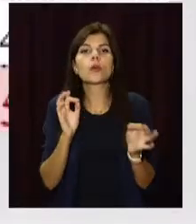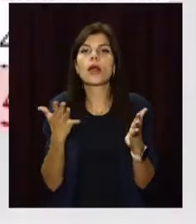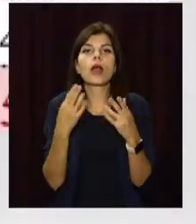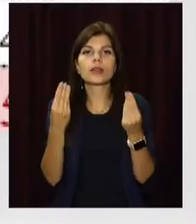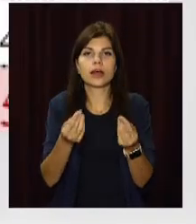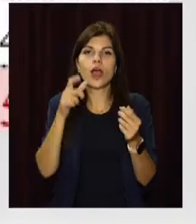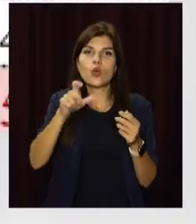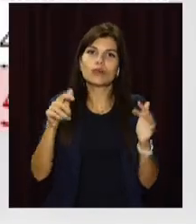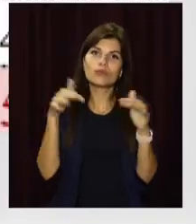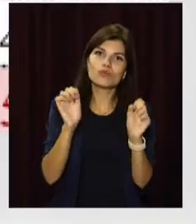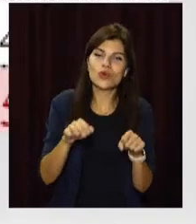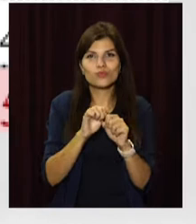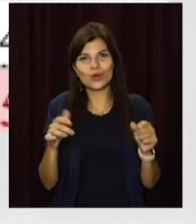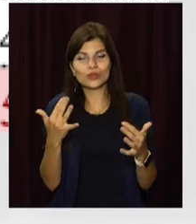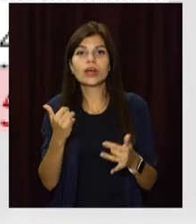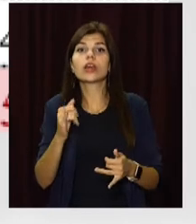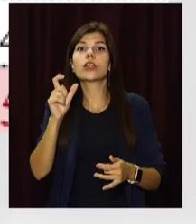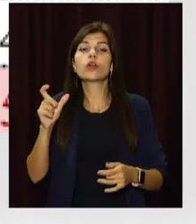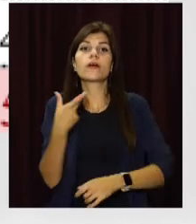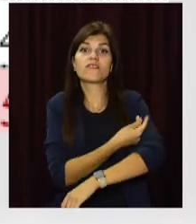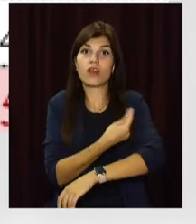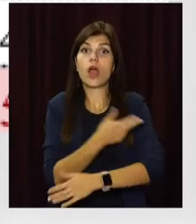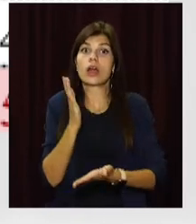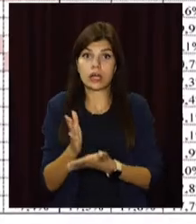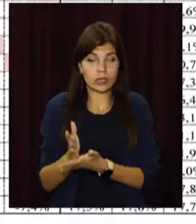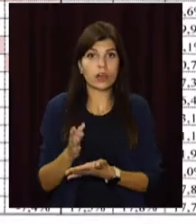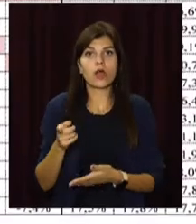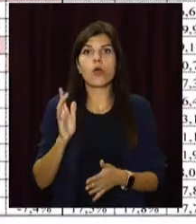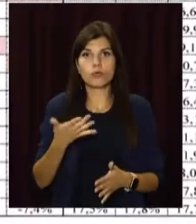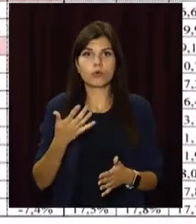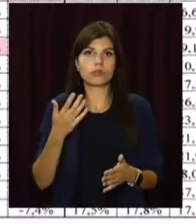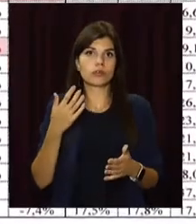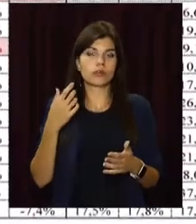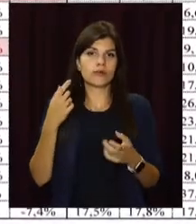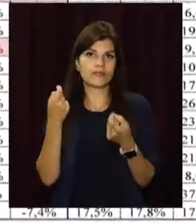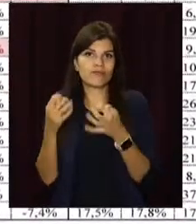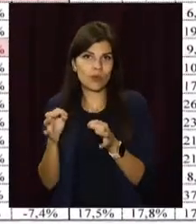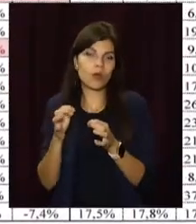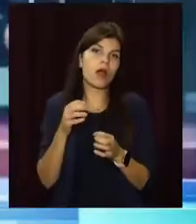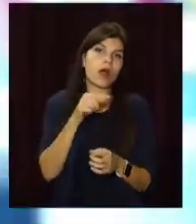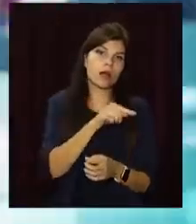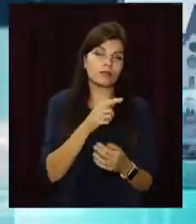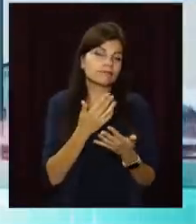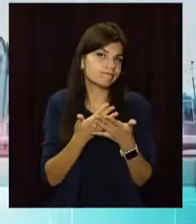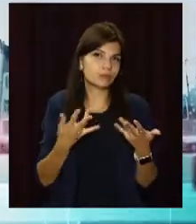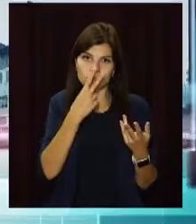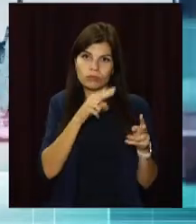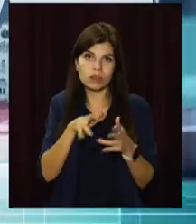і бізнесу з вакцинованими співробітниками застосовуватимуть менш жорстокі обмеження.